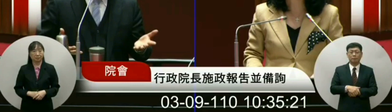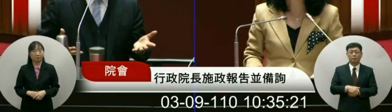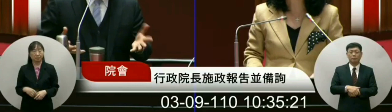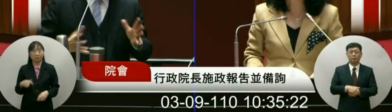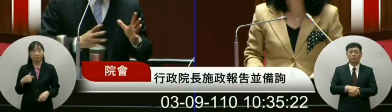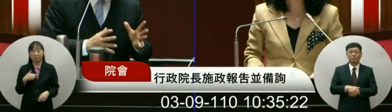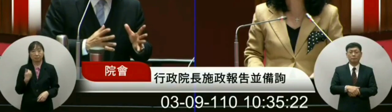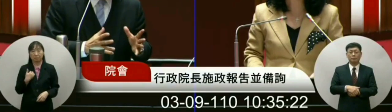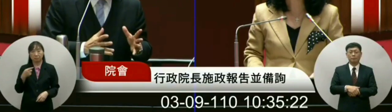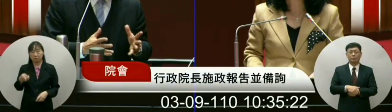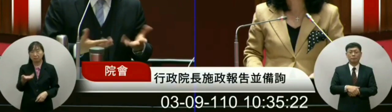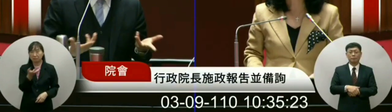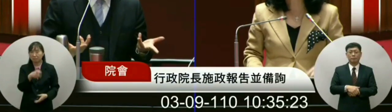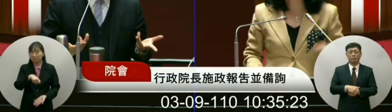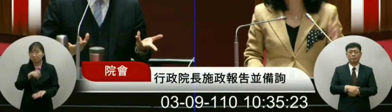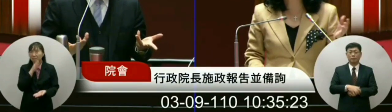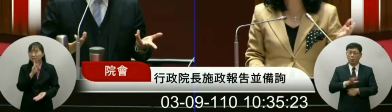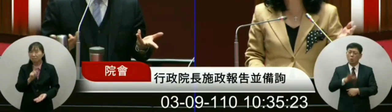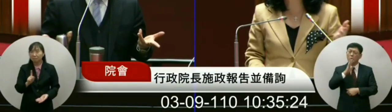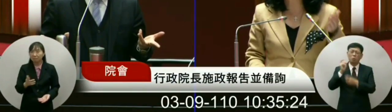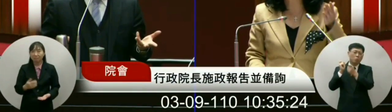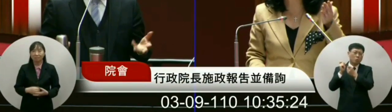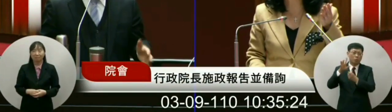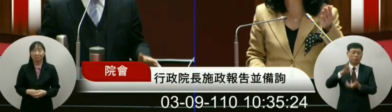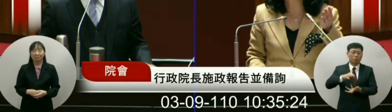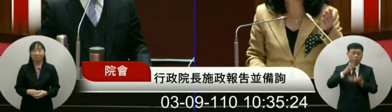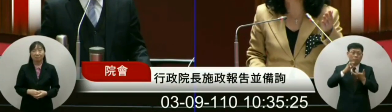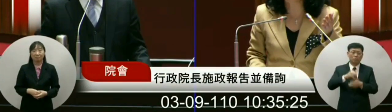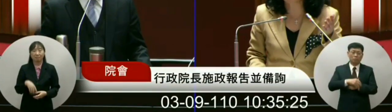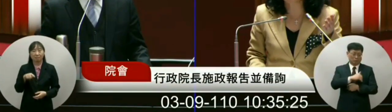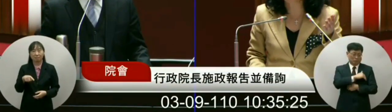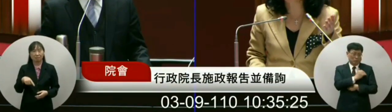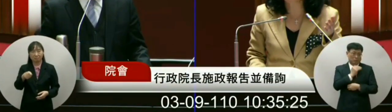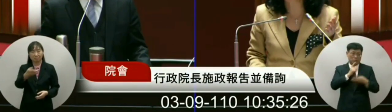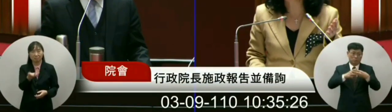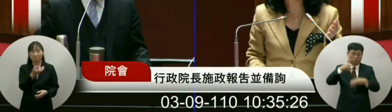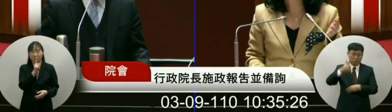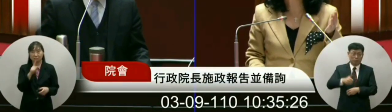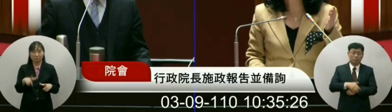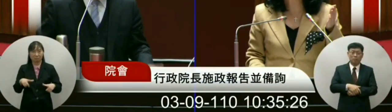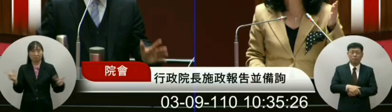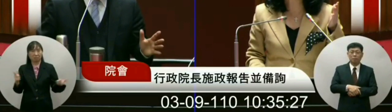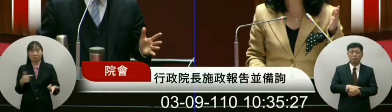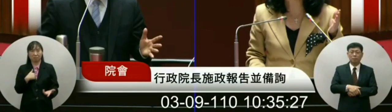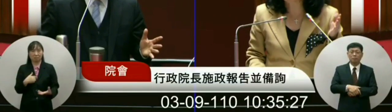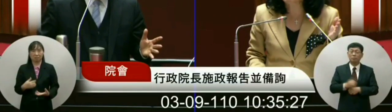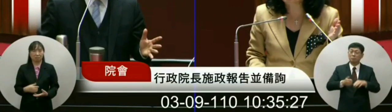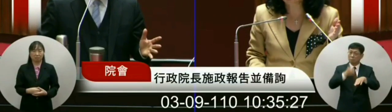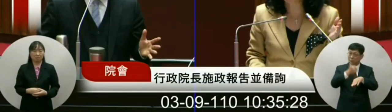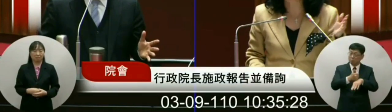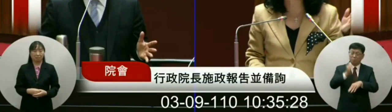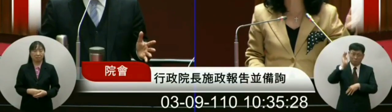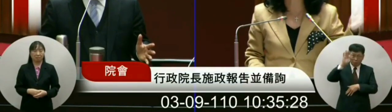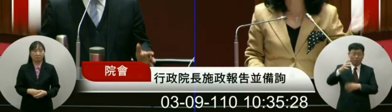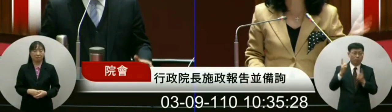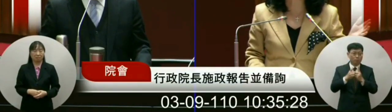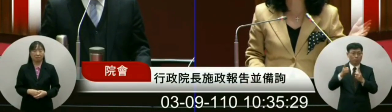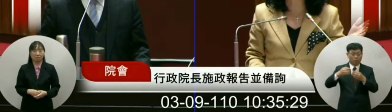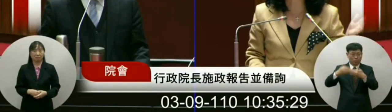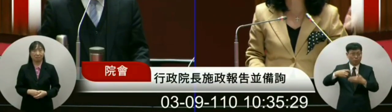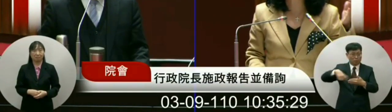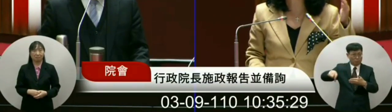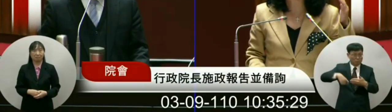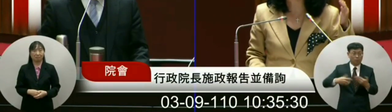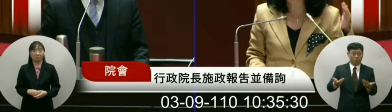我不晓委员指的是哪一部分。 有啊，前一阵在讲说邱主委，对。邱主委上台之后，对于两岸的